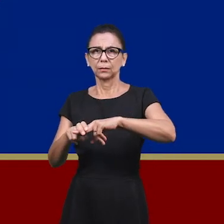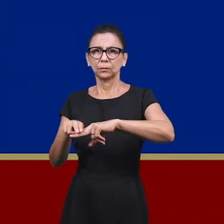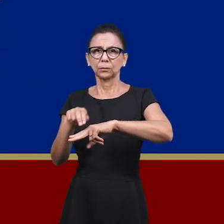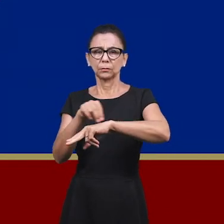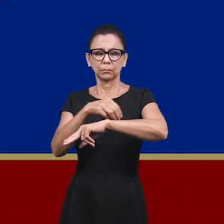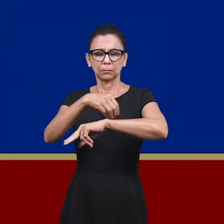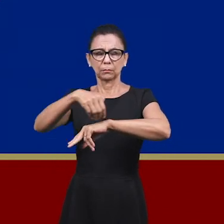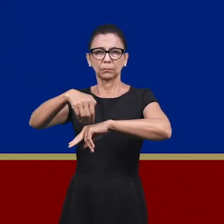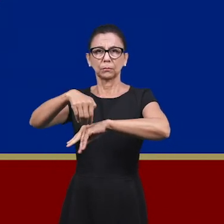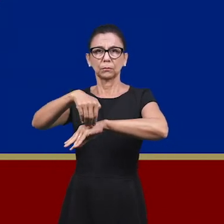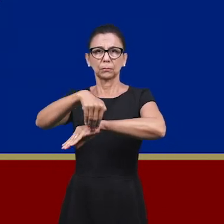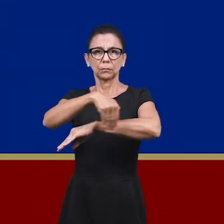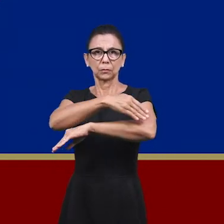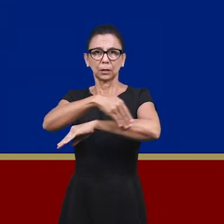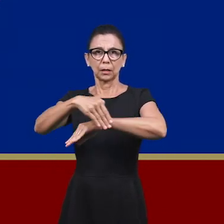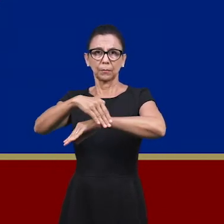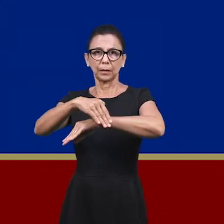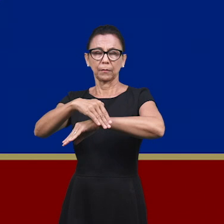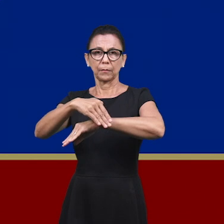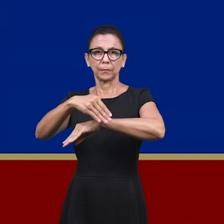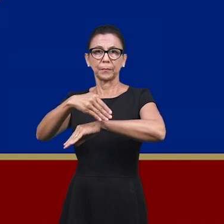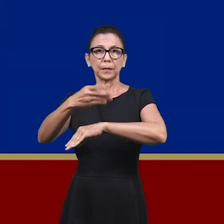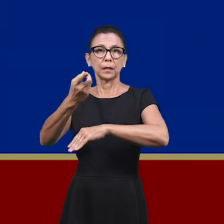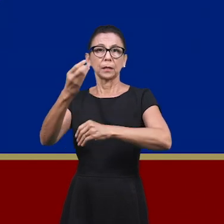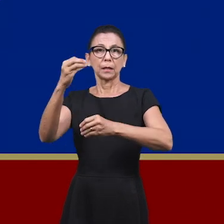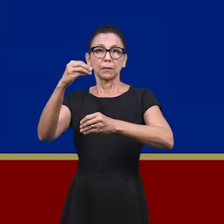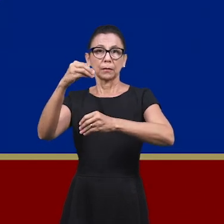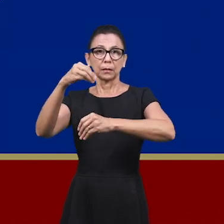en mendiant. Il n'était pas dans le chemin.